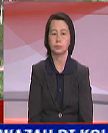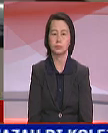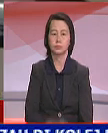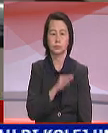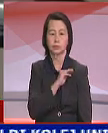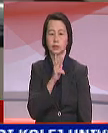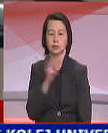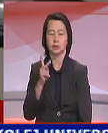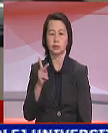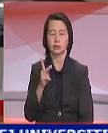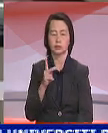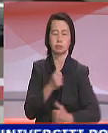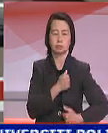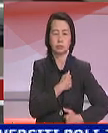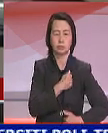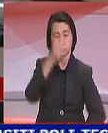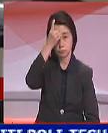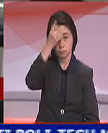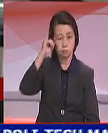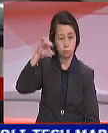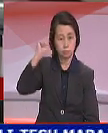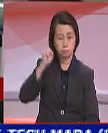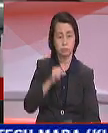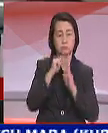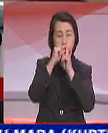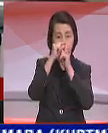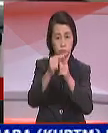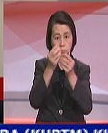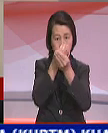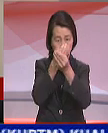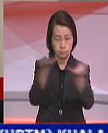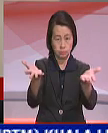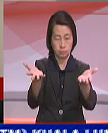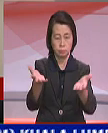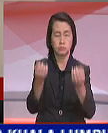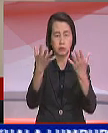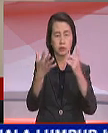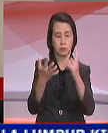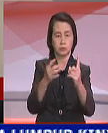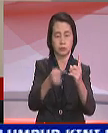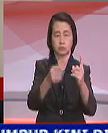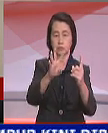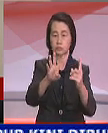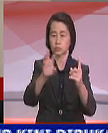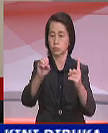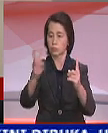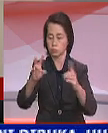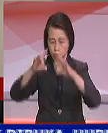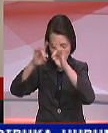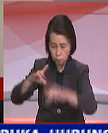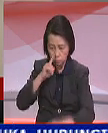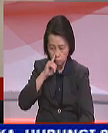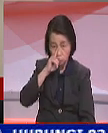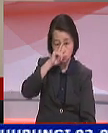Menteri Kanan Pertahanan Datuk Seri Ismail Sabri Yaakob menerusi kenyataannya memaklumkan sebanyak 1,407 ujian